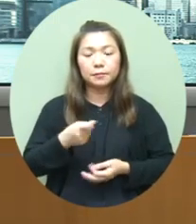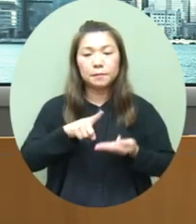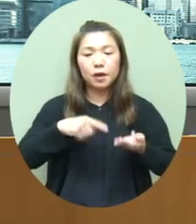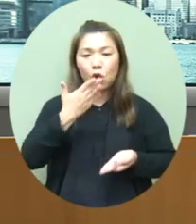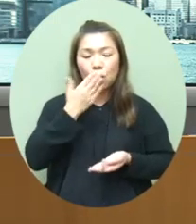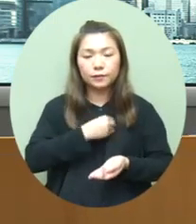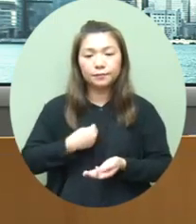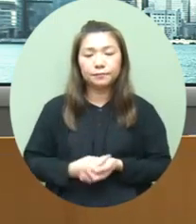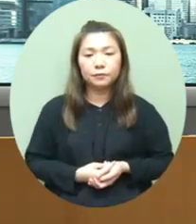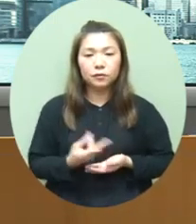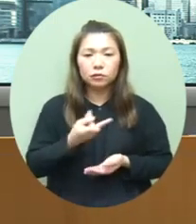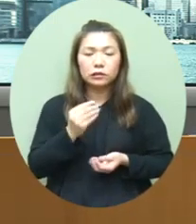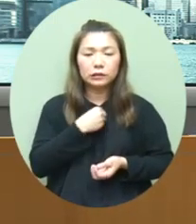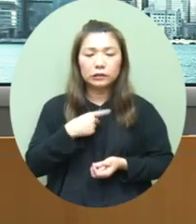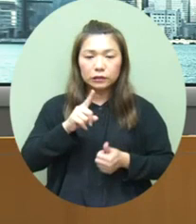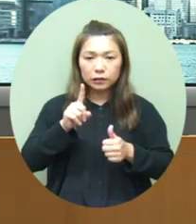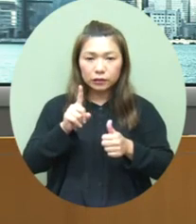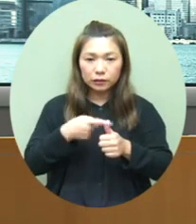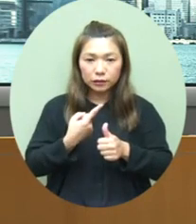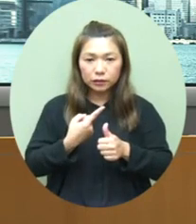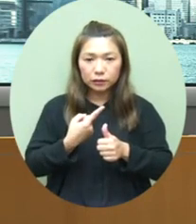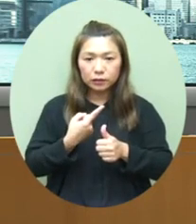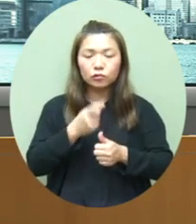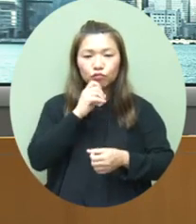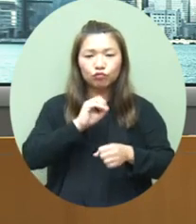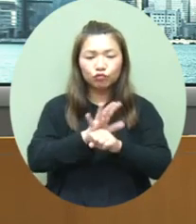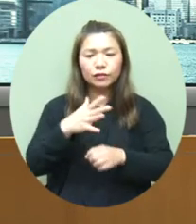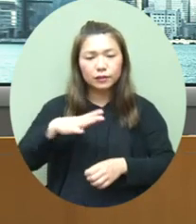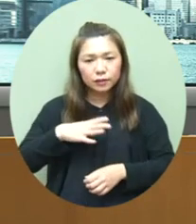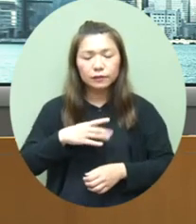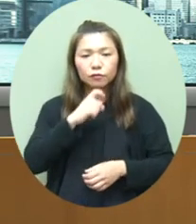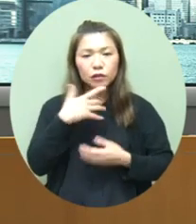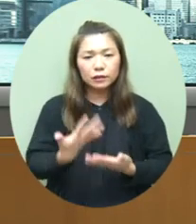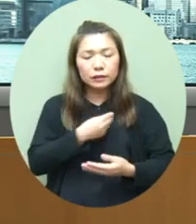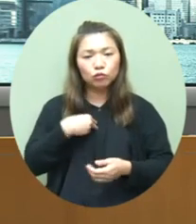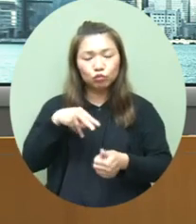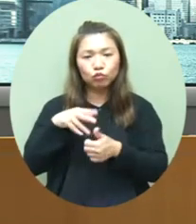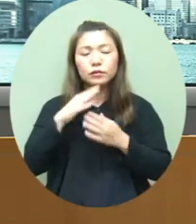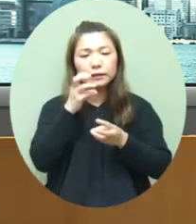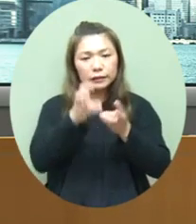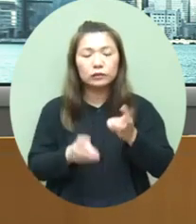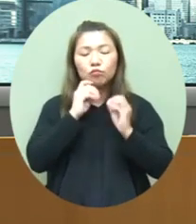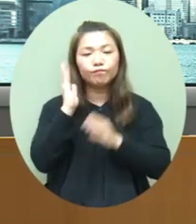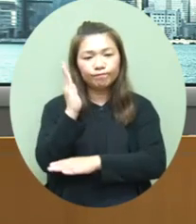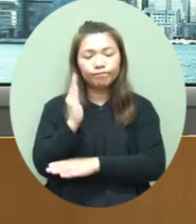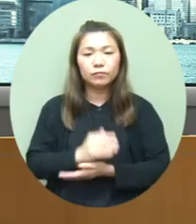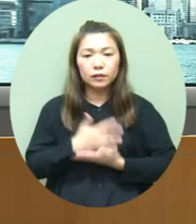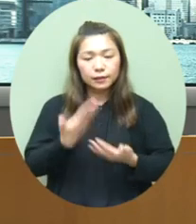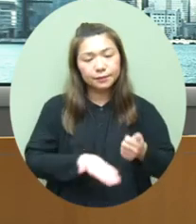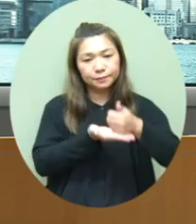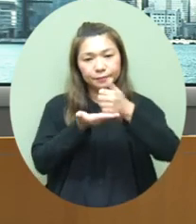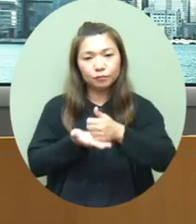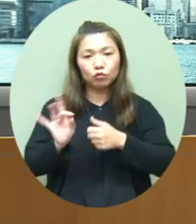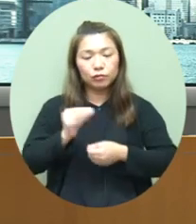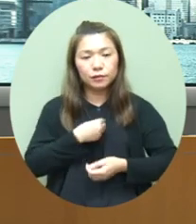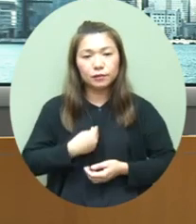何婉霞医生。咁两位医生咧会分别就个案最新嘅情况啦，同埋医管局嘅资料咧向大家汇报嘅。咁先请阿张医